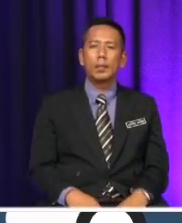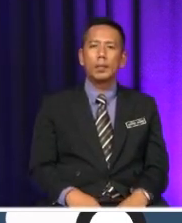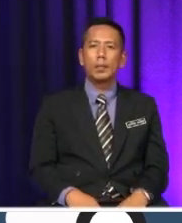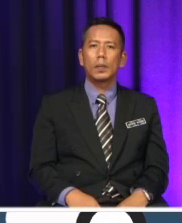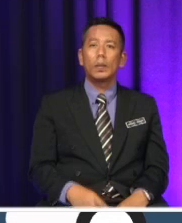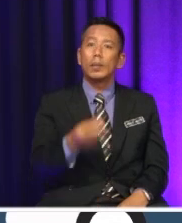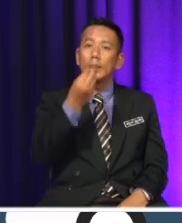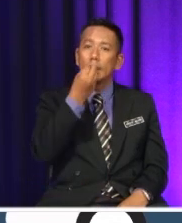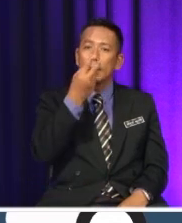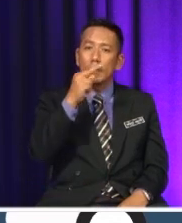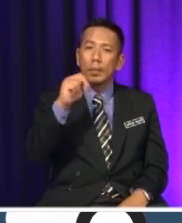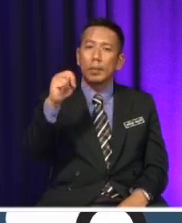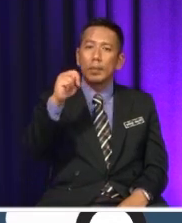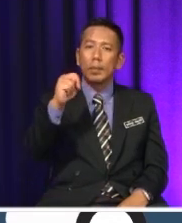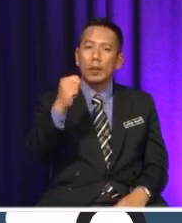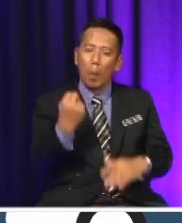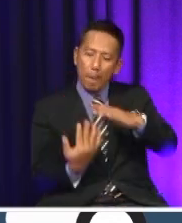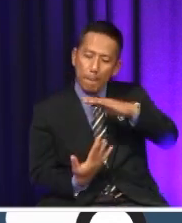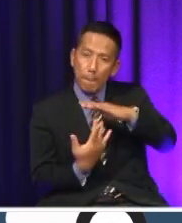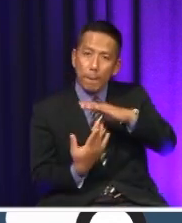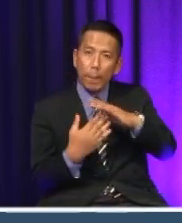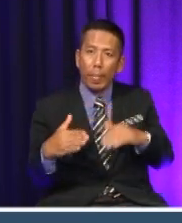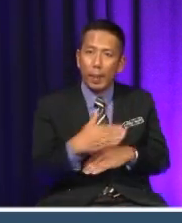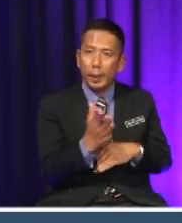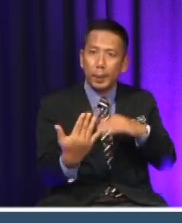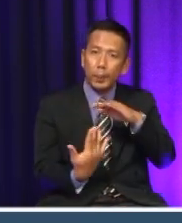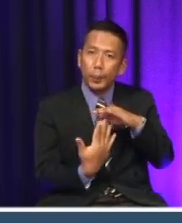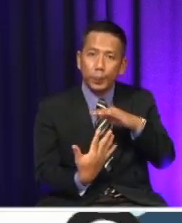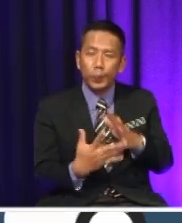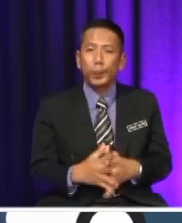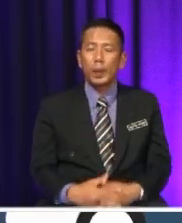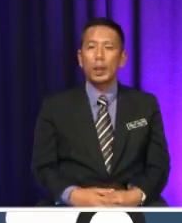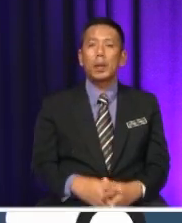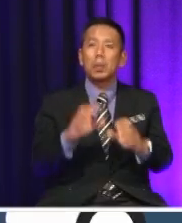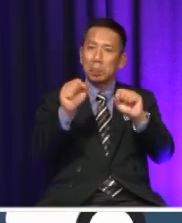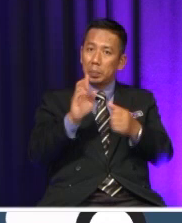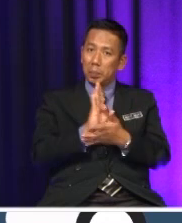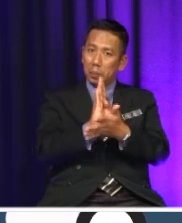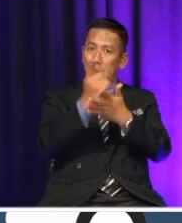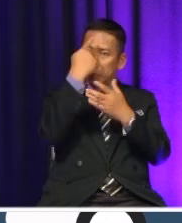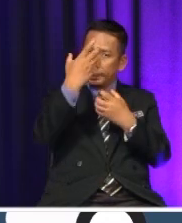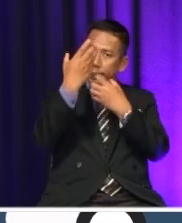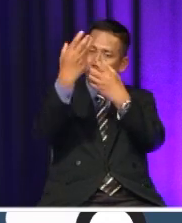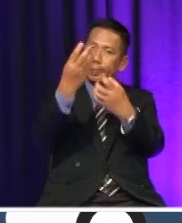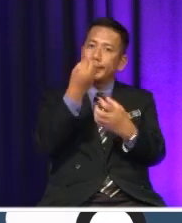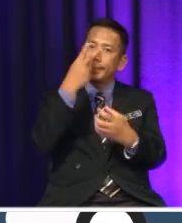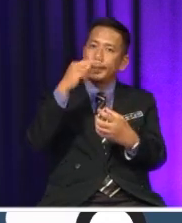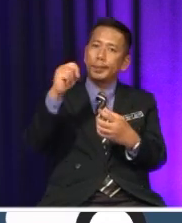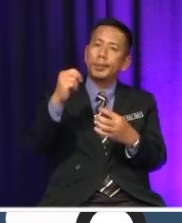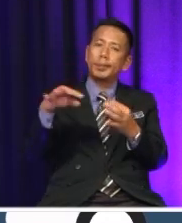makanan yang bakal seperti ikan bakar Oke jadi Budi bantu untuk cadangkan makanan sesuai